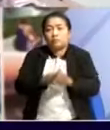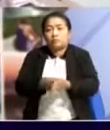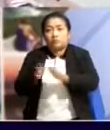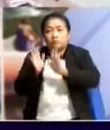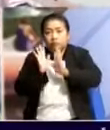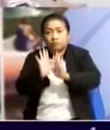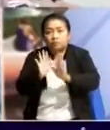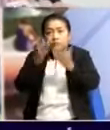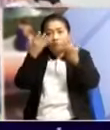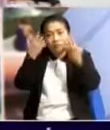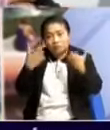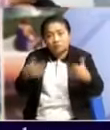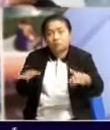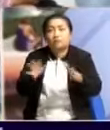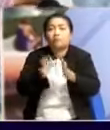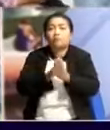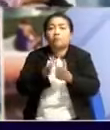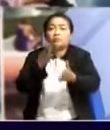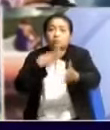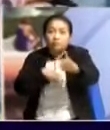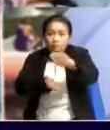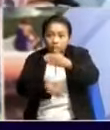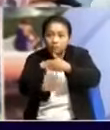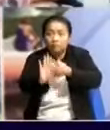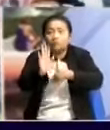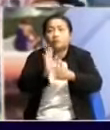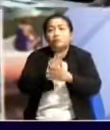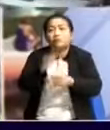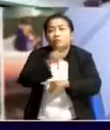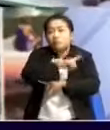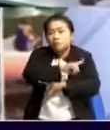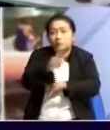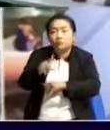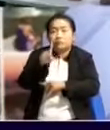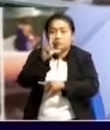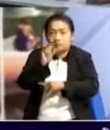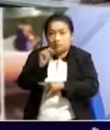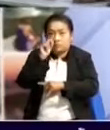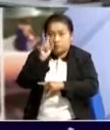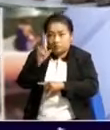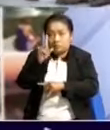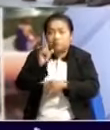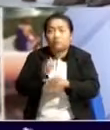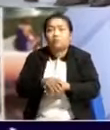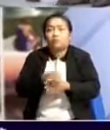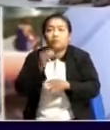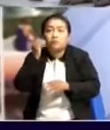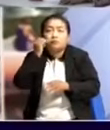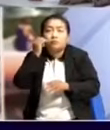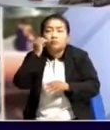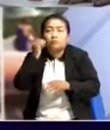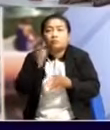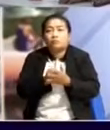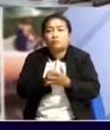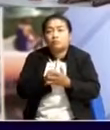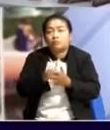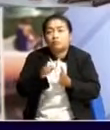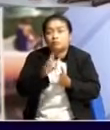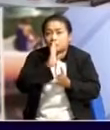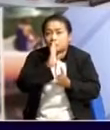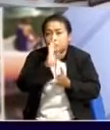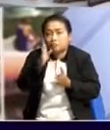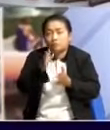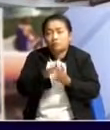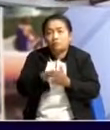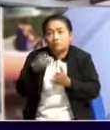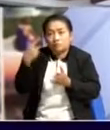ข้อตกลงกลับคืนมาค่ะสุดท้ายเนี่ยคือเมื่อวันที่21กุมภาพันธ์ที่ผ่านมาบ้านออมเงินบ้านแชร์ล่มเนี่ยนะคะเ